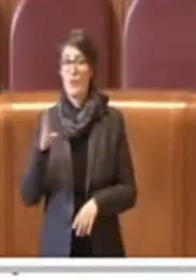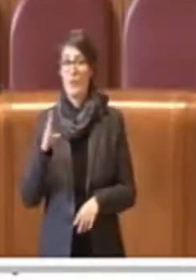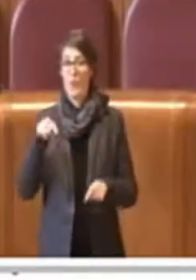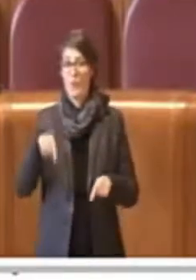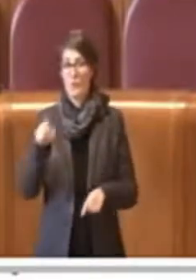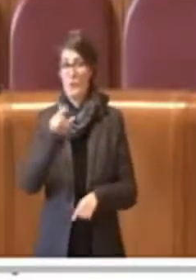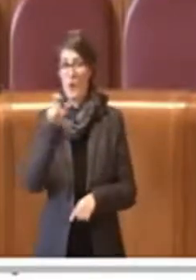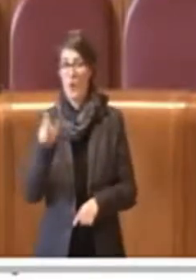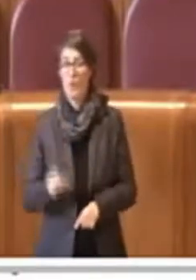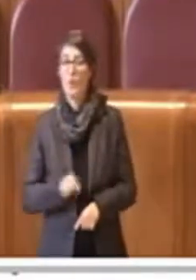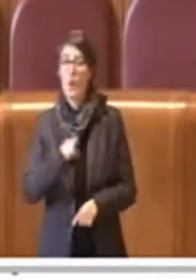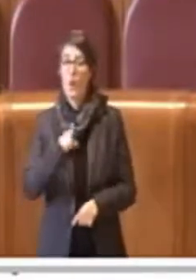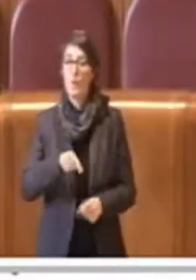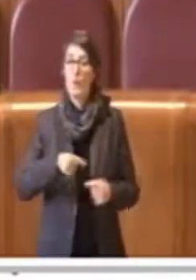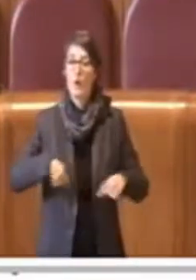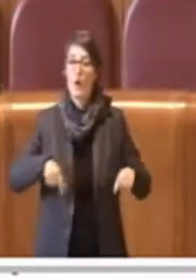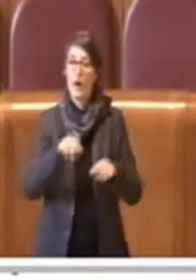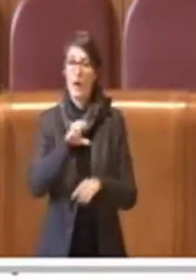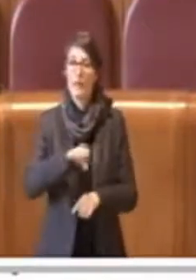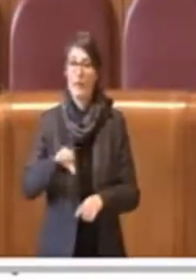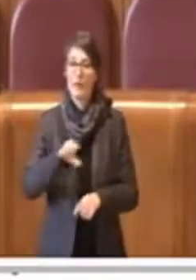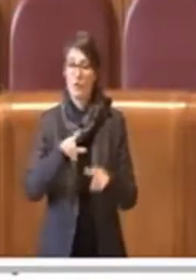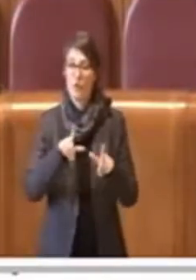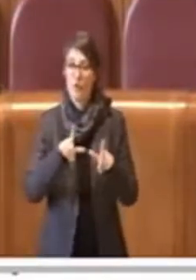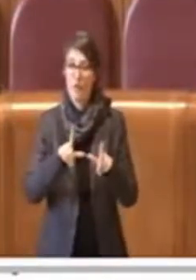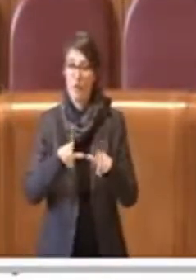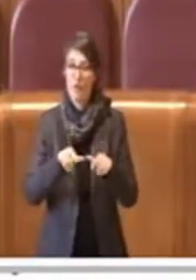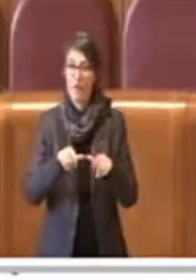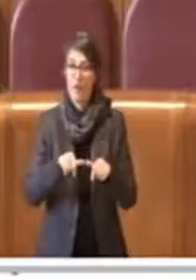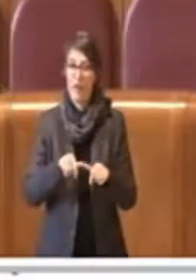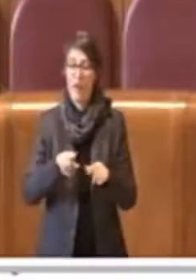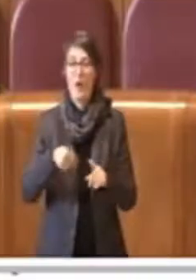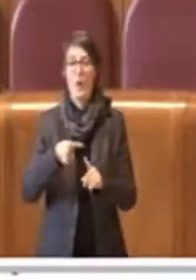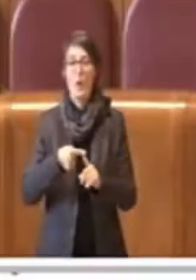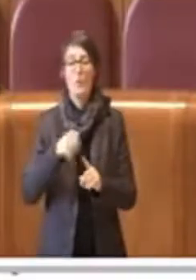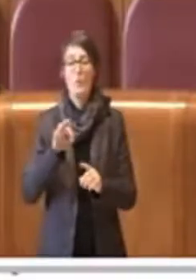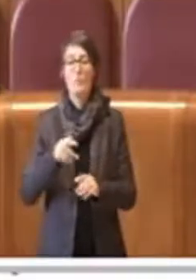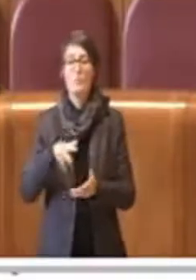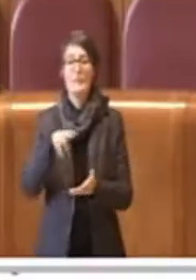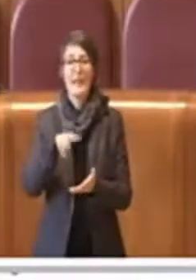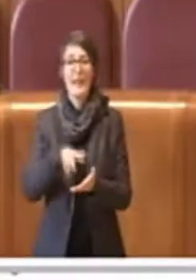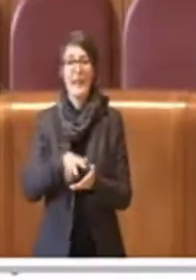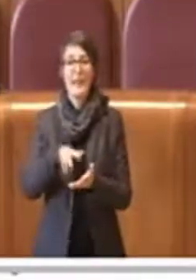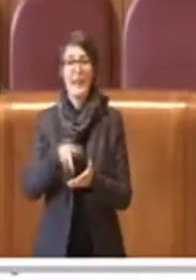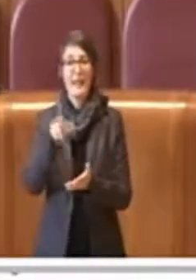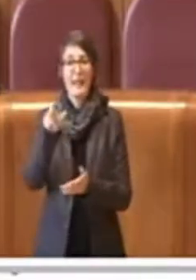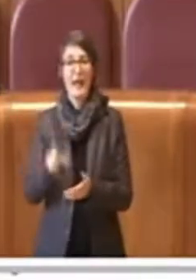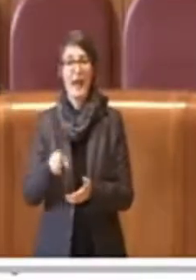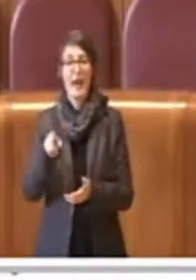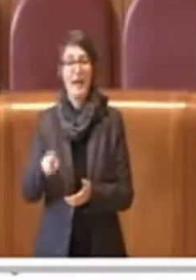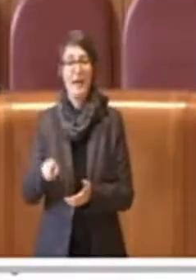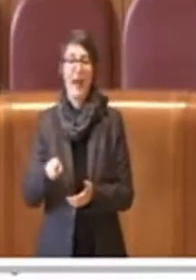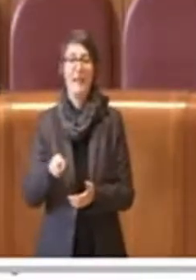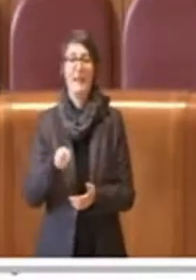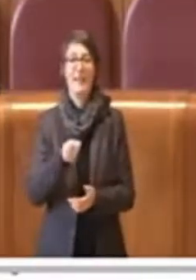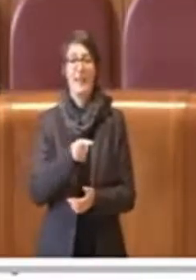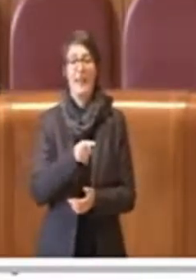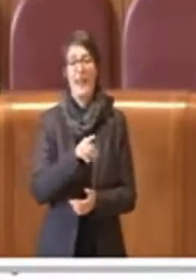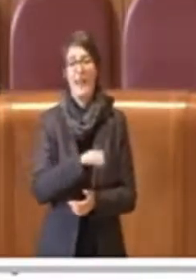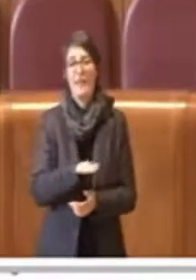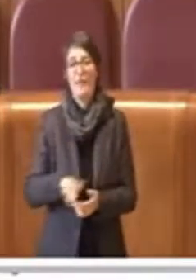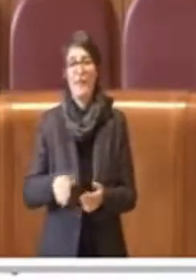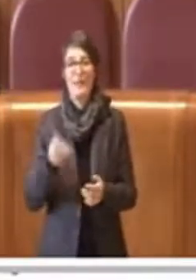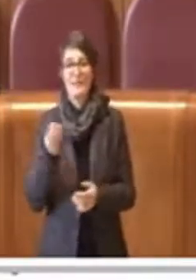Consiglio regionale del Lazio, oltre che del Garante per l'infanzia e l'adolescenza, molto attento